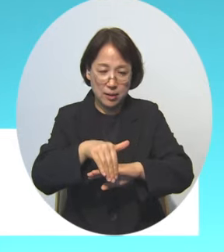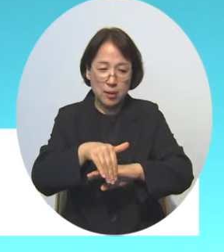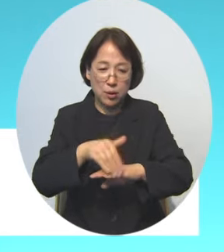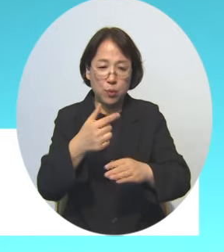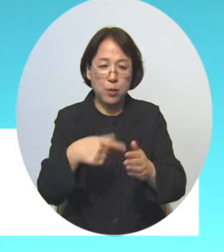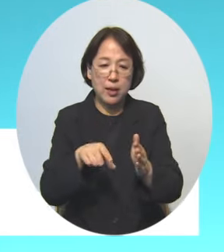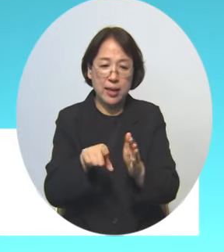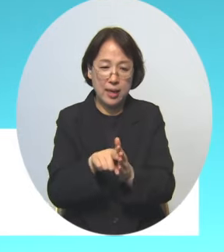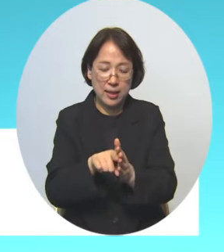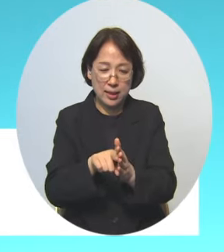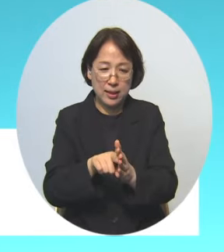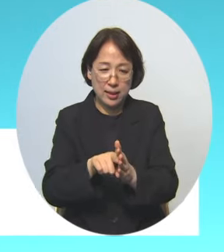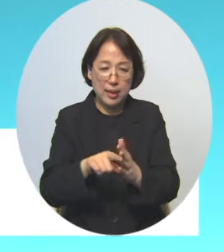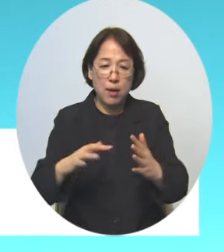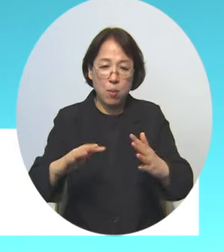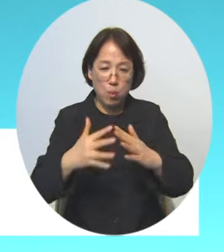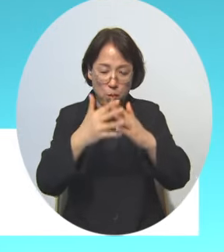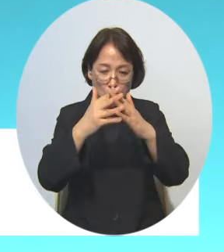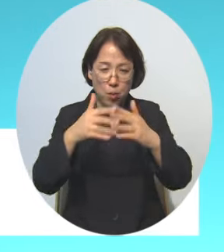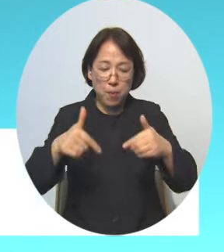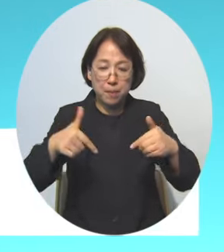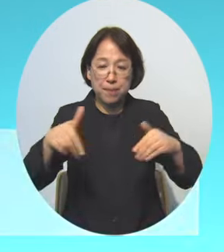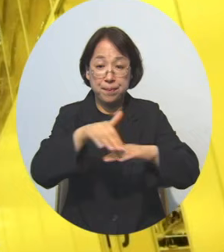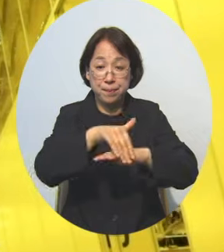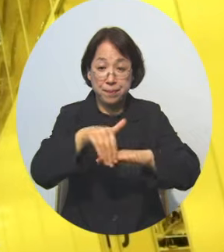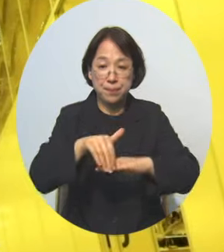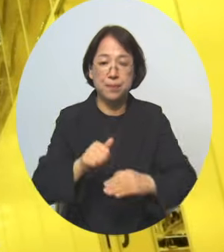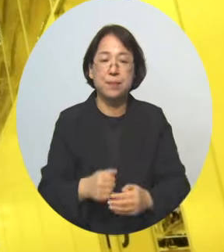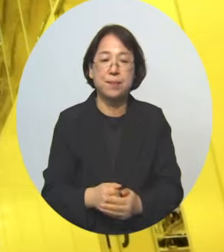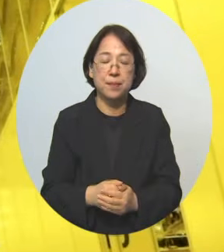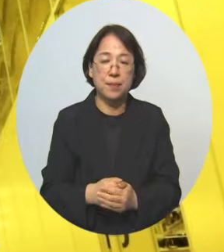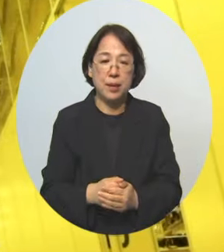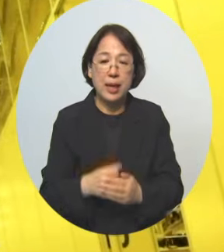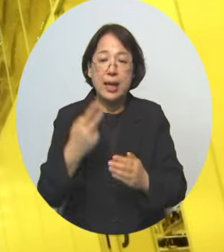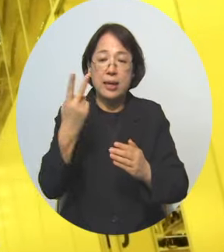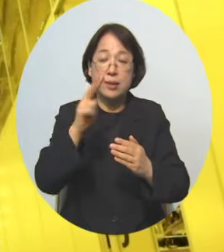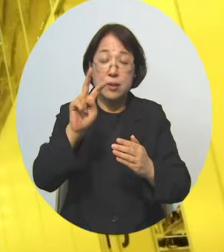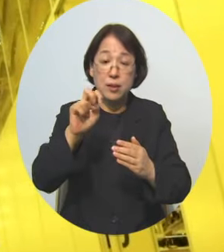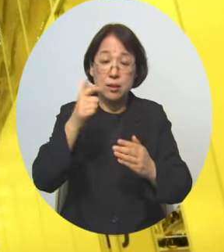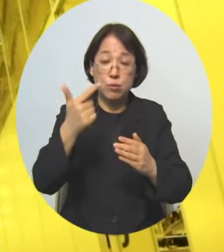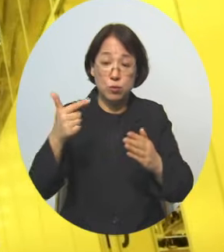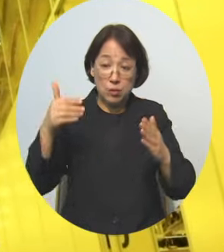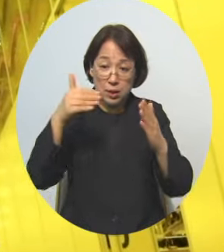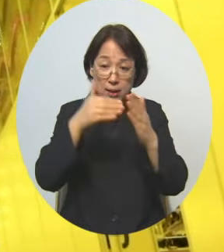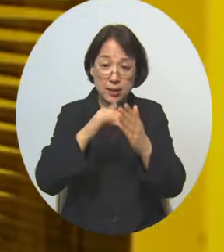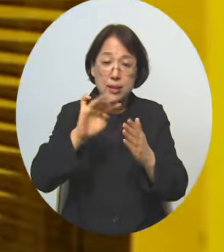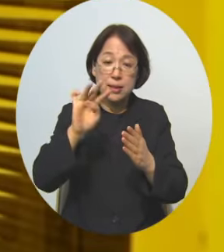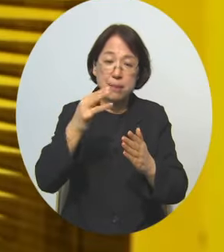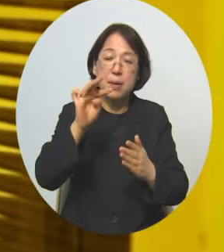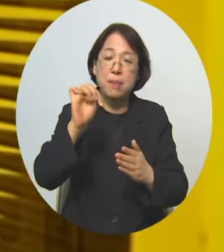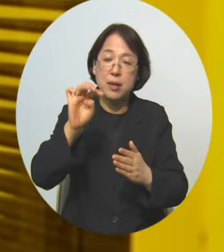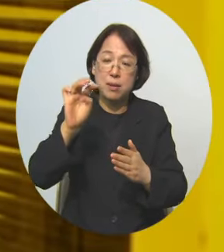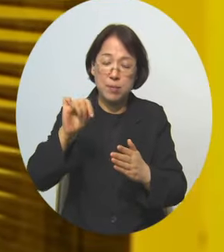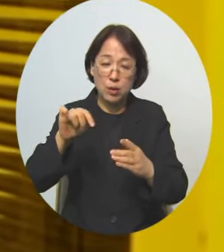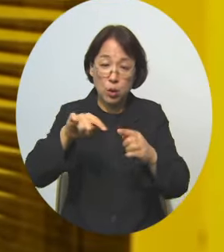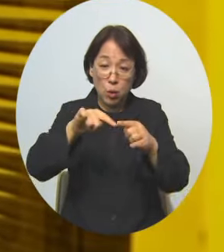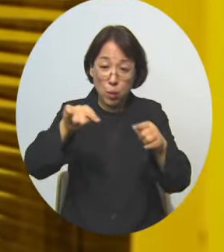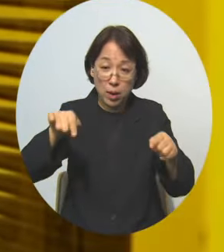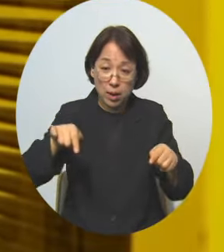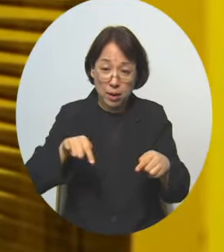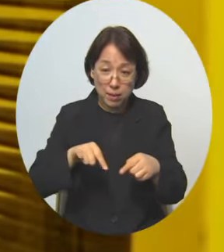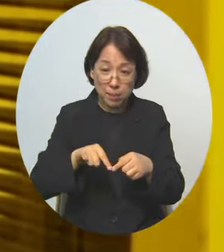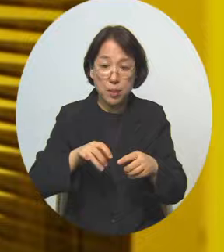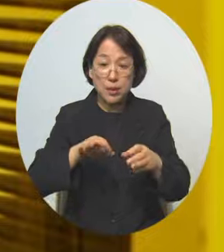위한 시설도 확충하겠습니다. 정부는 2026년까지 300mm 웨이퍼 시장 세계